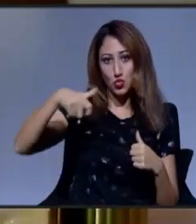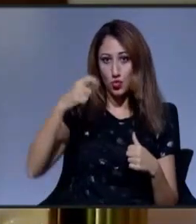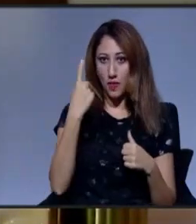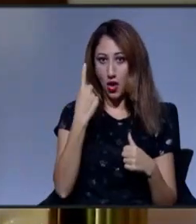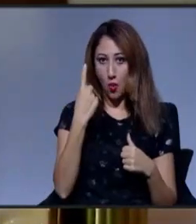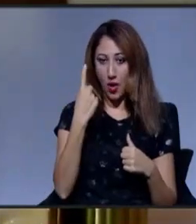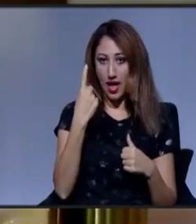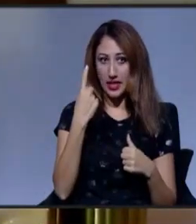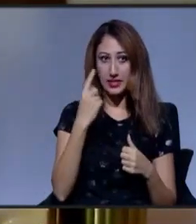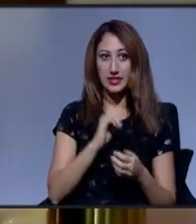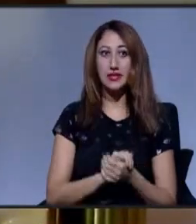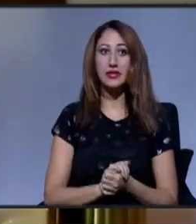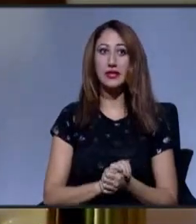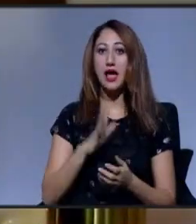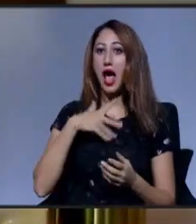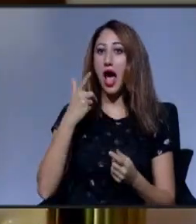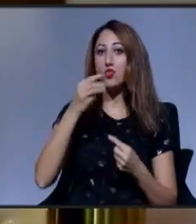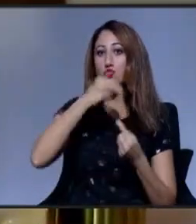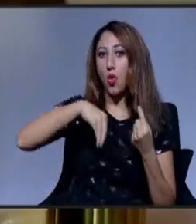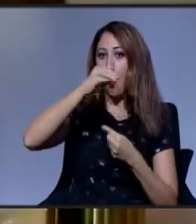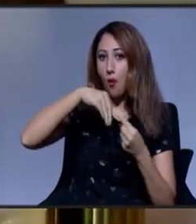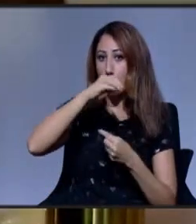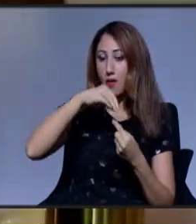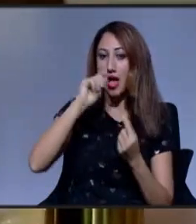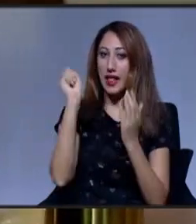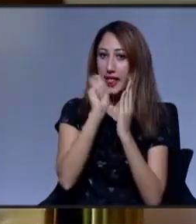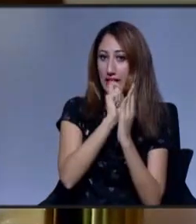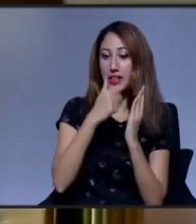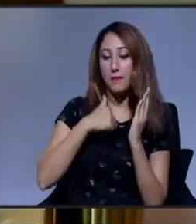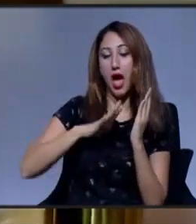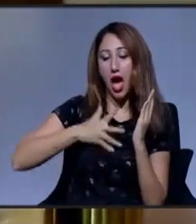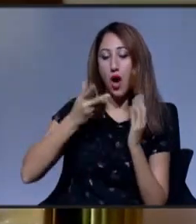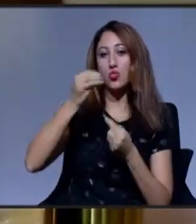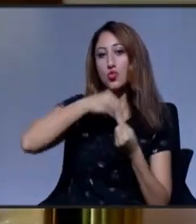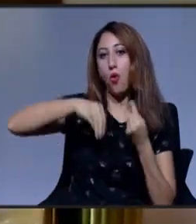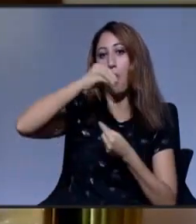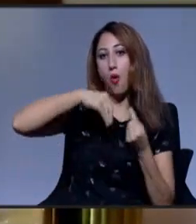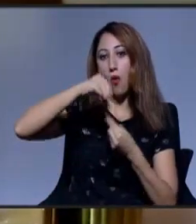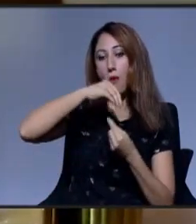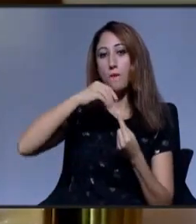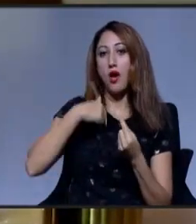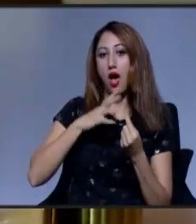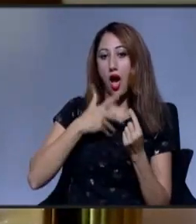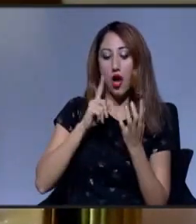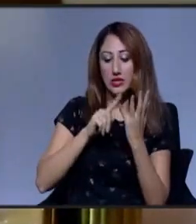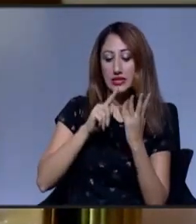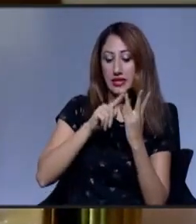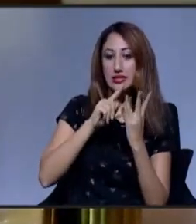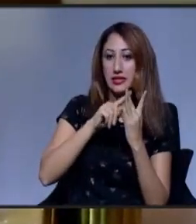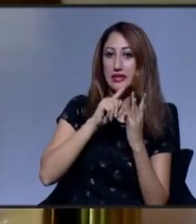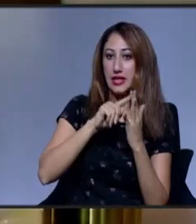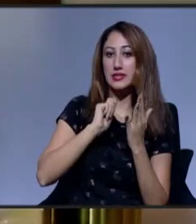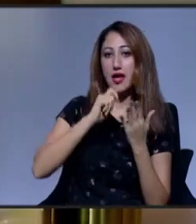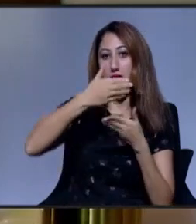عاوزه. عايز مثلا عمرة، فيكتب في الطلب أنا عايز عمرة عشان كذا كذا، وأرجو اللي يبعت